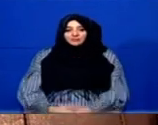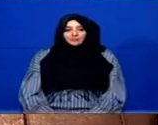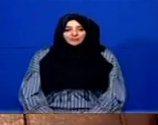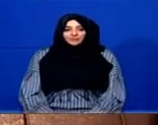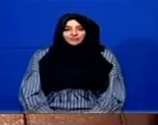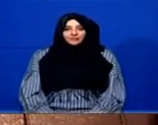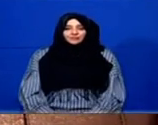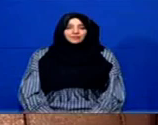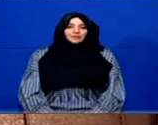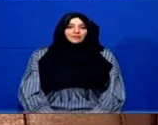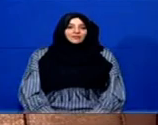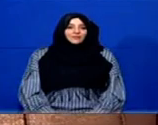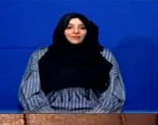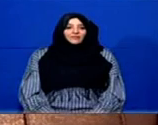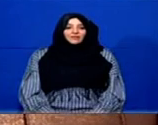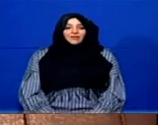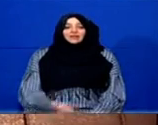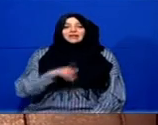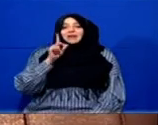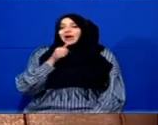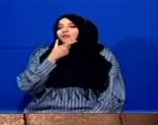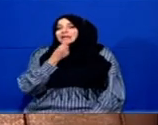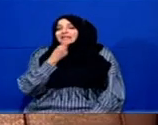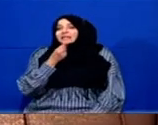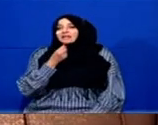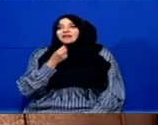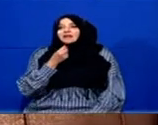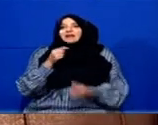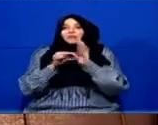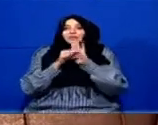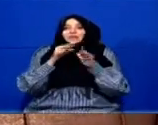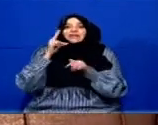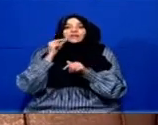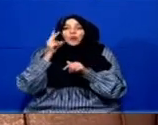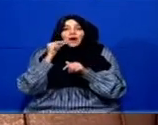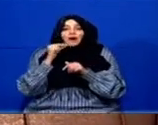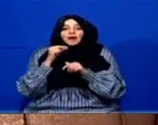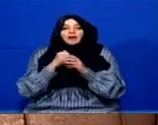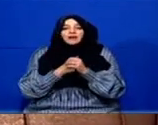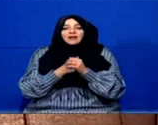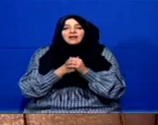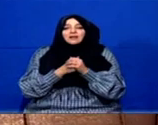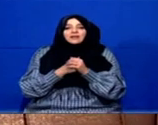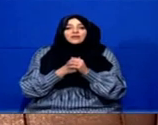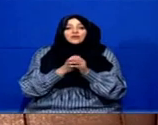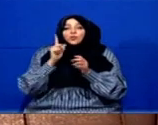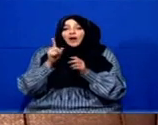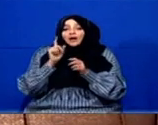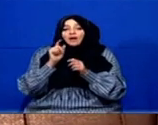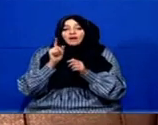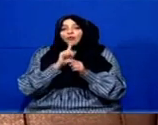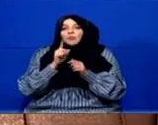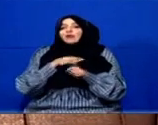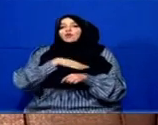يحفظ اسهل عليه ايات الاحكام هناك ايات اللي فيها قصص الى اخره المهم تواظبي وما